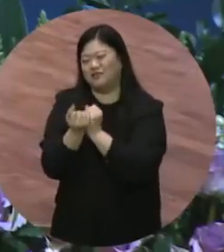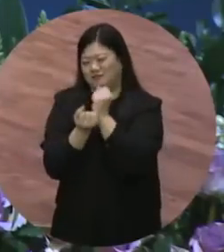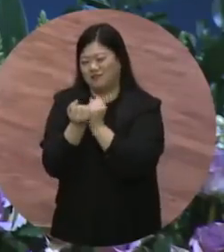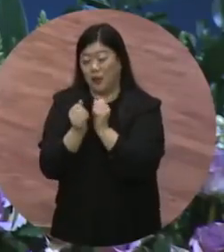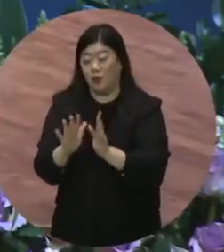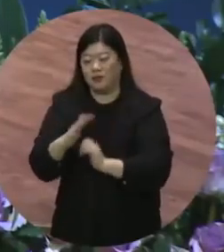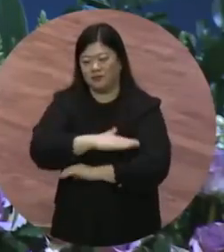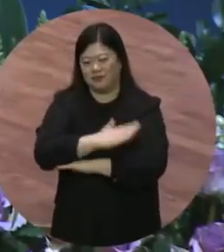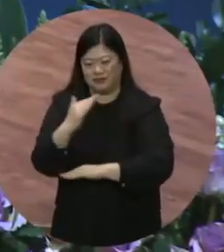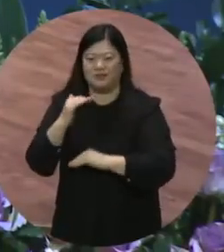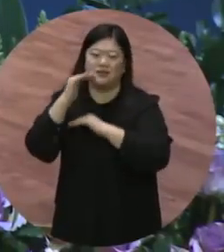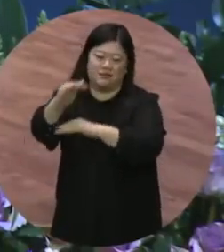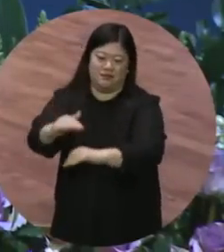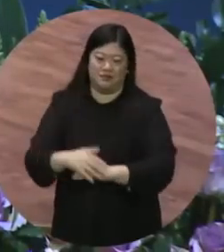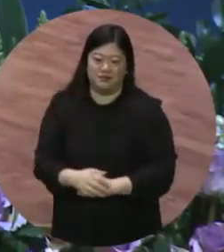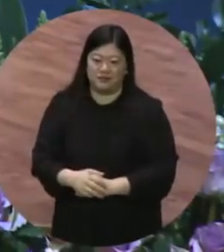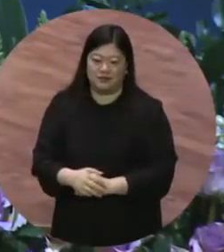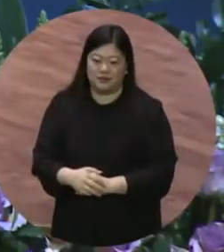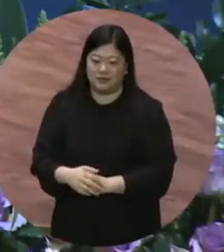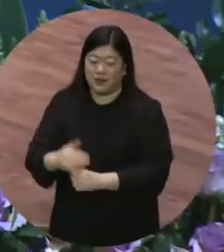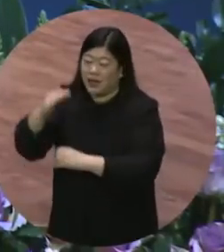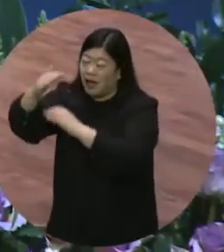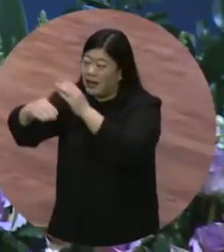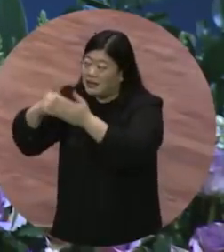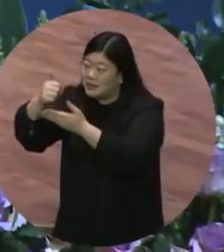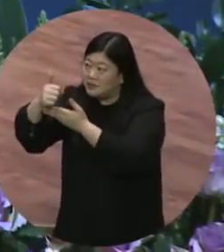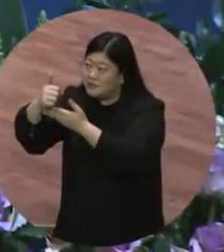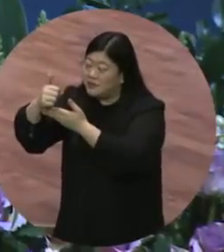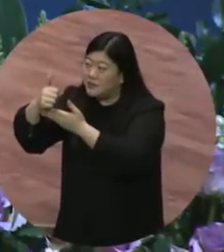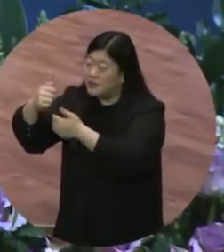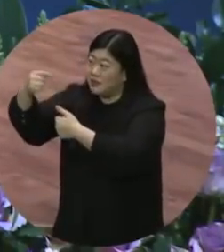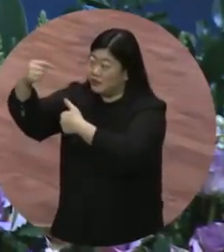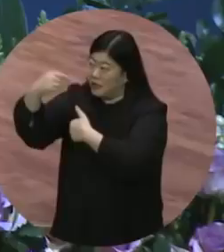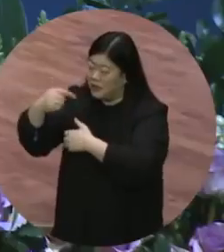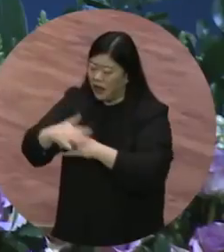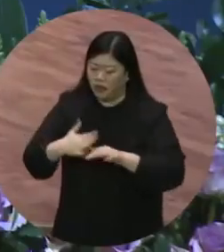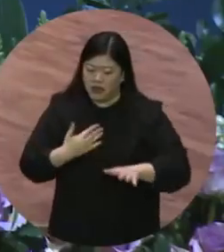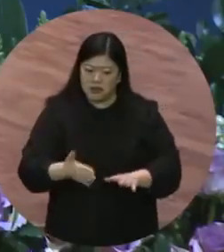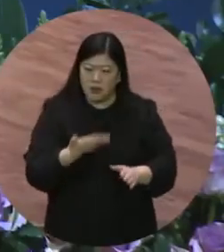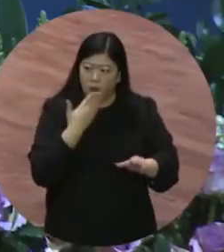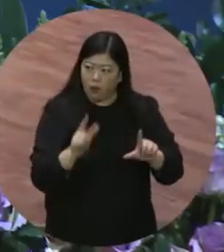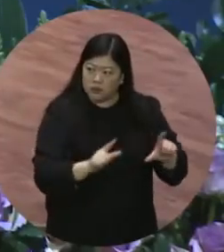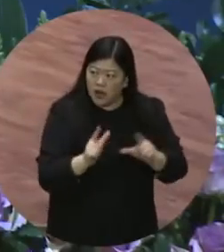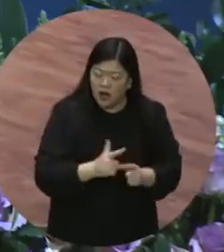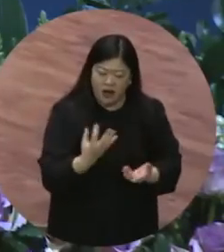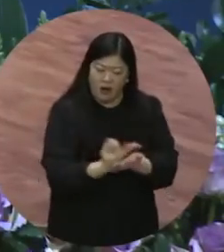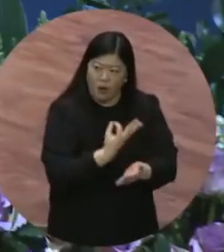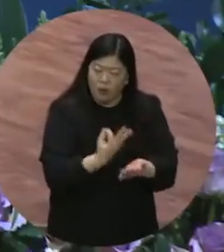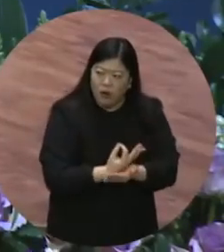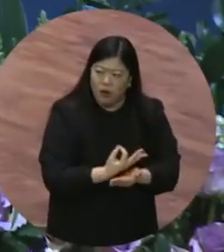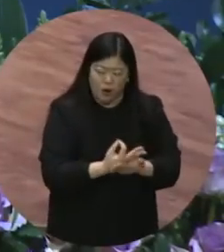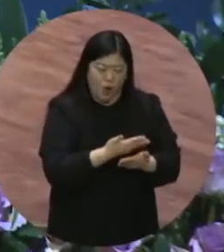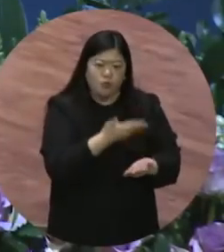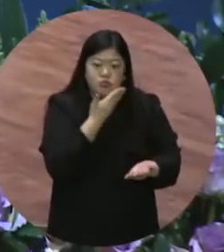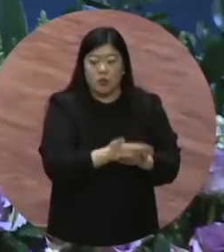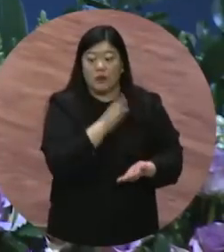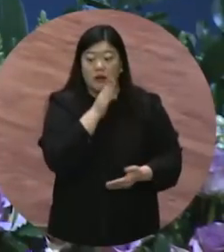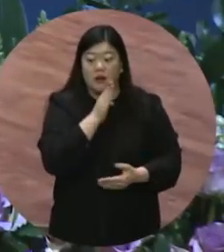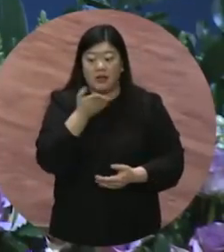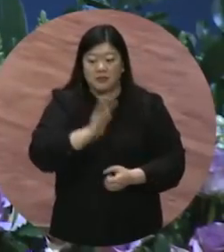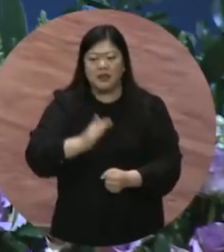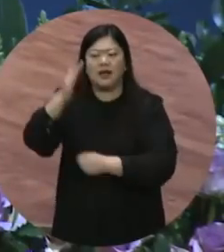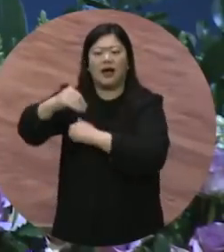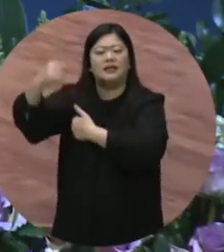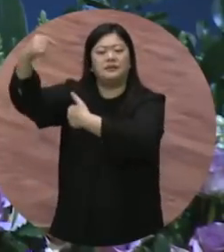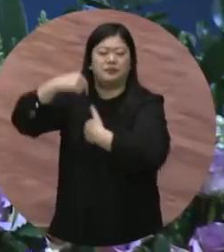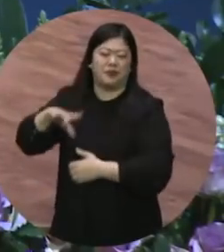마음을 깨닫고 생존도 중요하지만 생존이 아닌 사망의 사명에 이끌려 사는